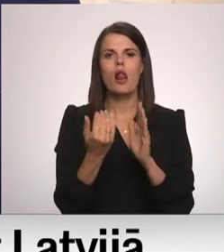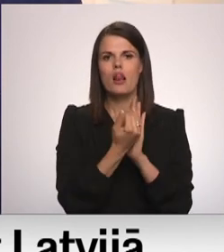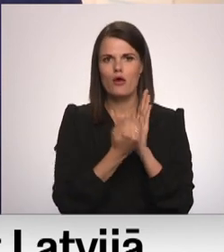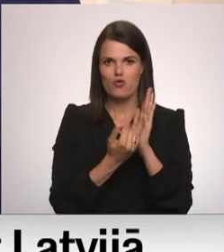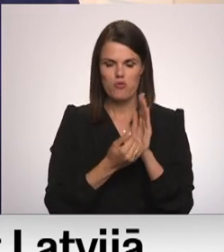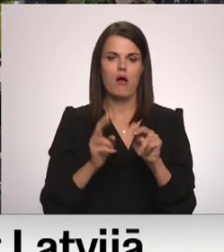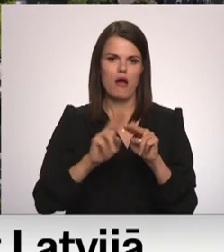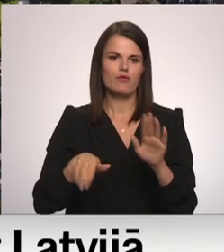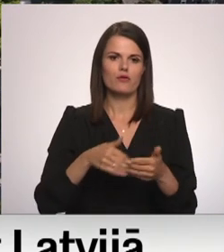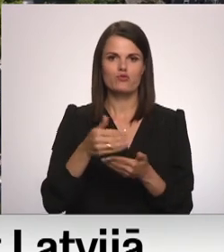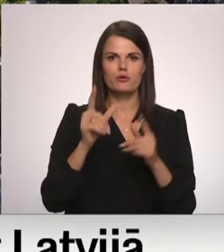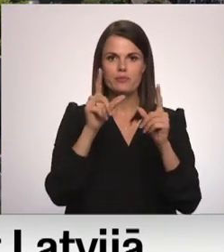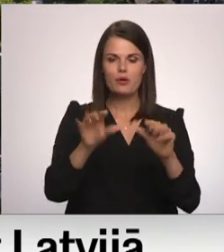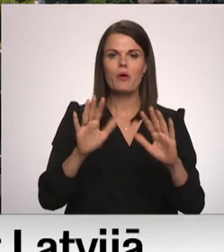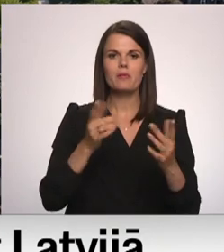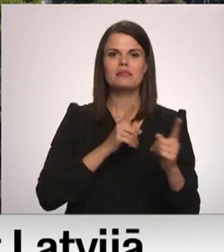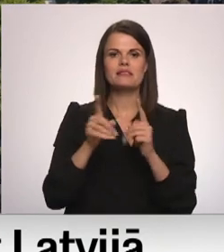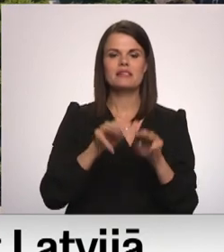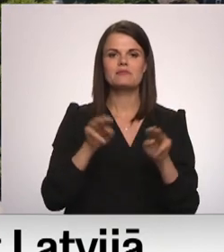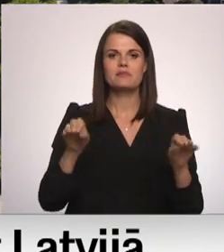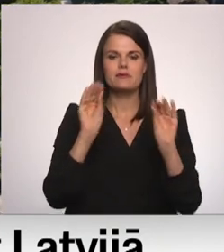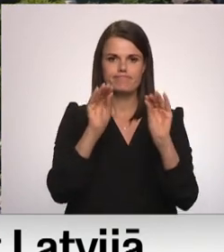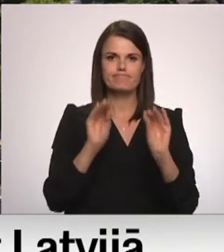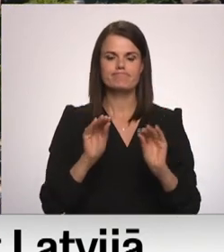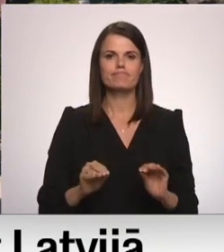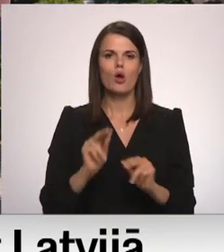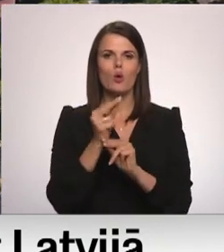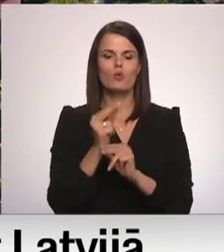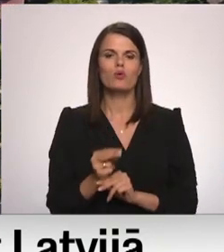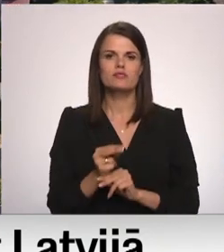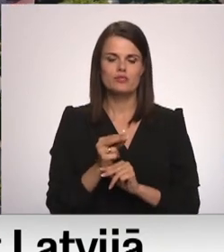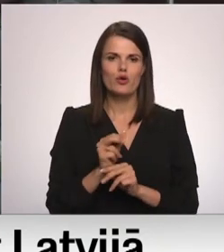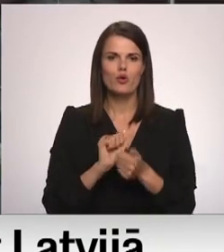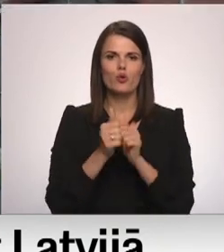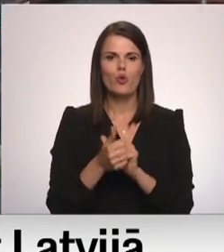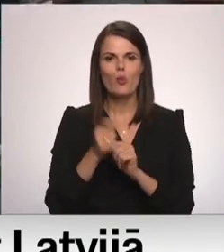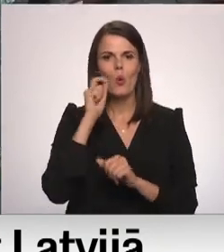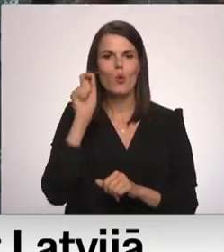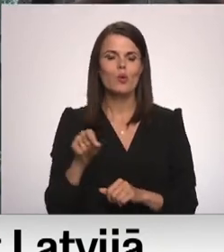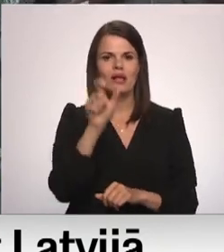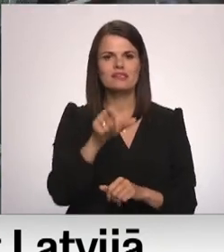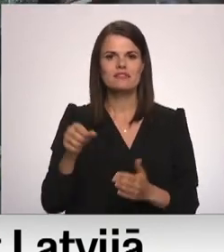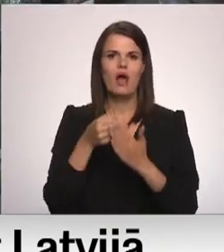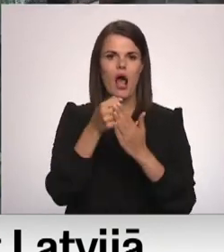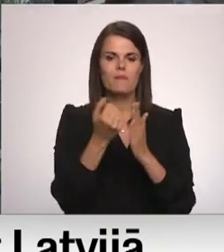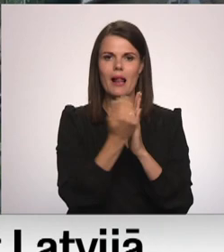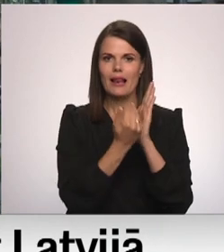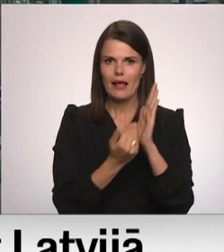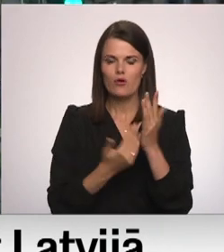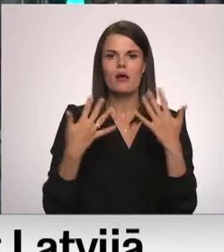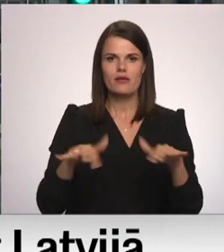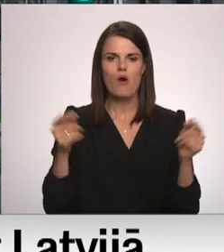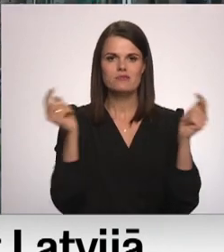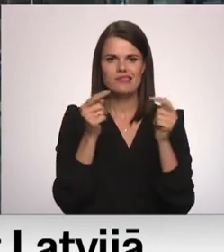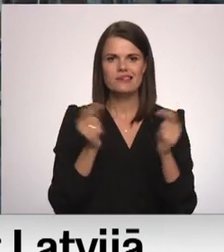drīkst piedalīties. Tikmēr satiksmes ministrijas sagatavotie grozījumi Ukrainas civiliedzīvotāju atbalsta likumā ir jau